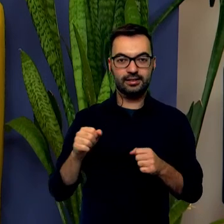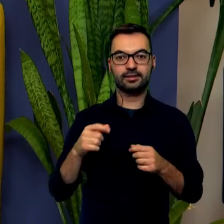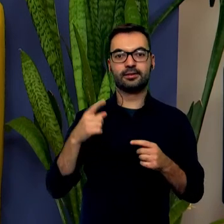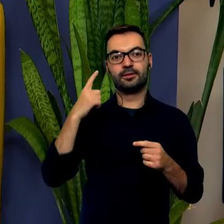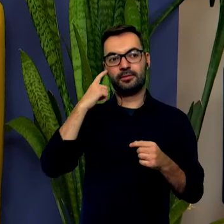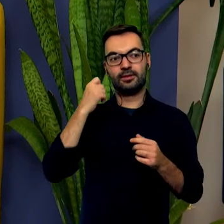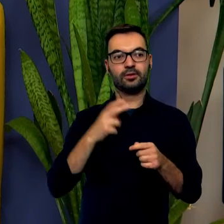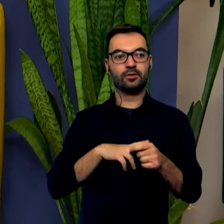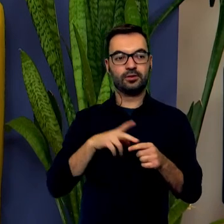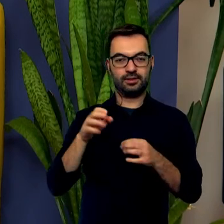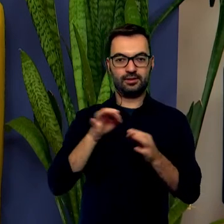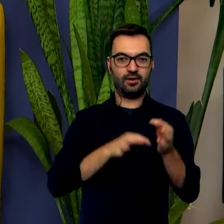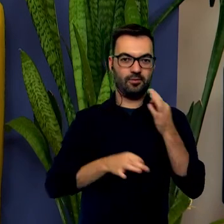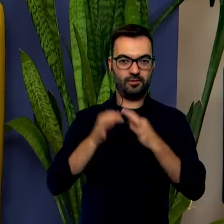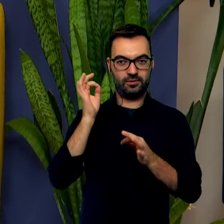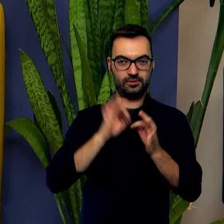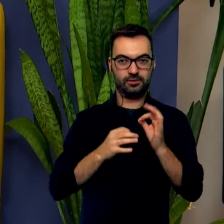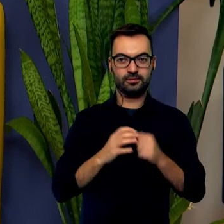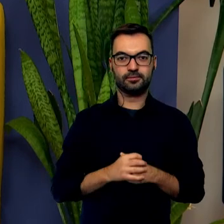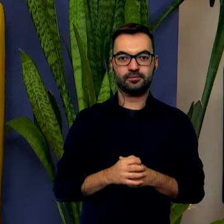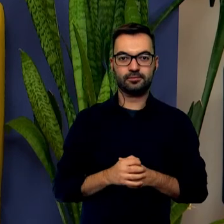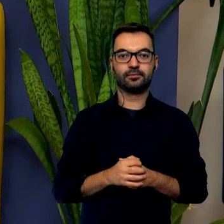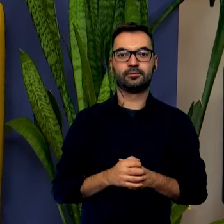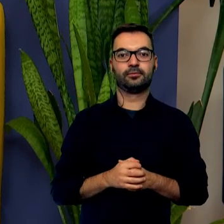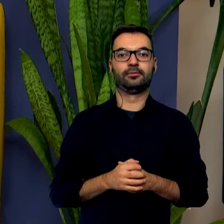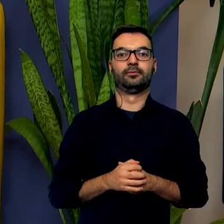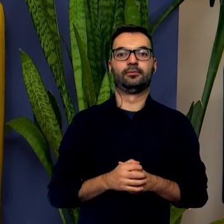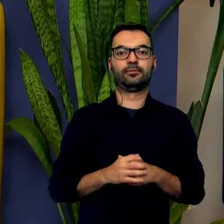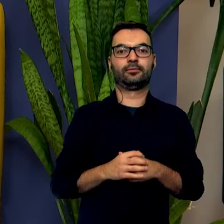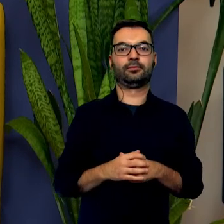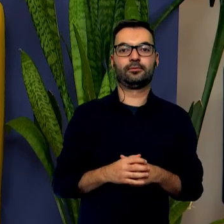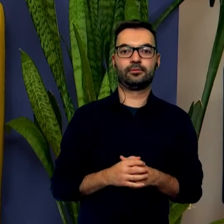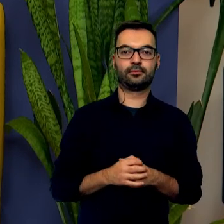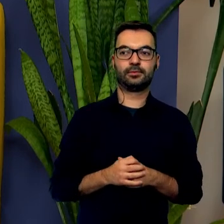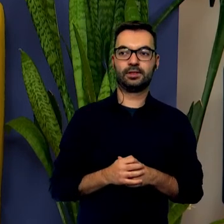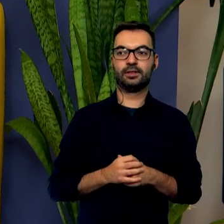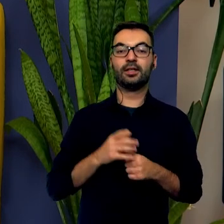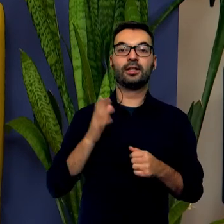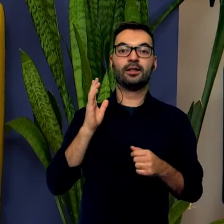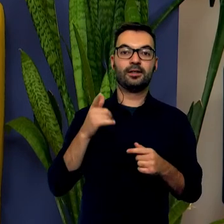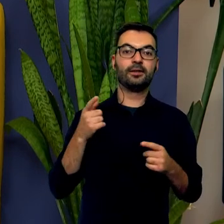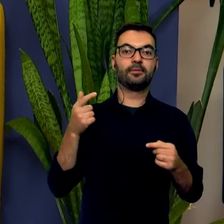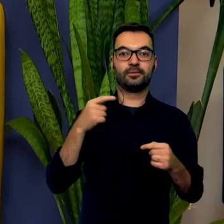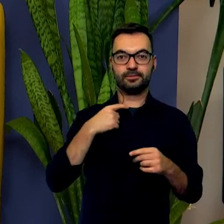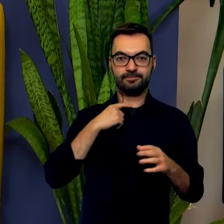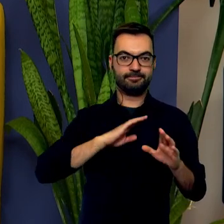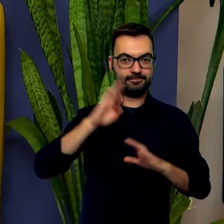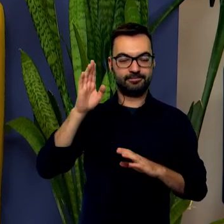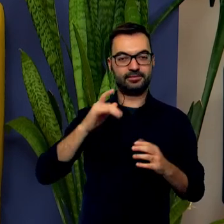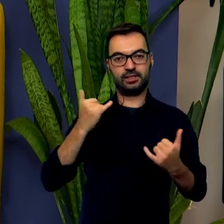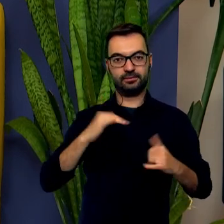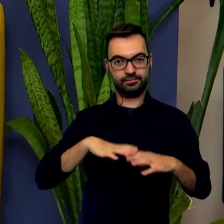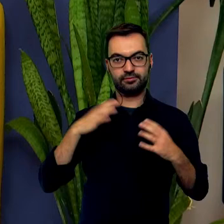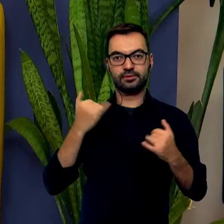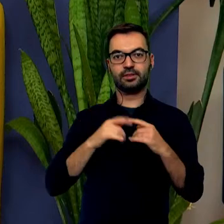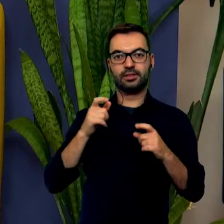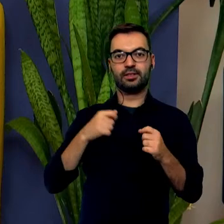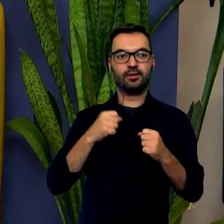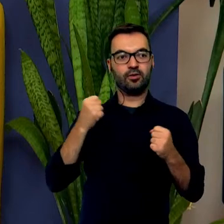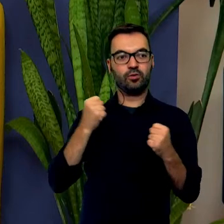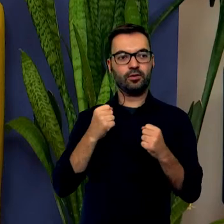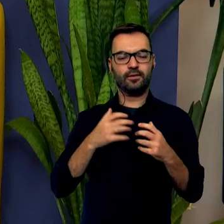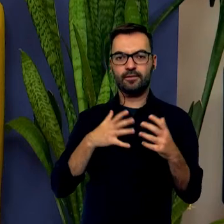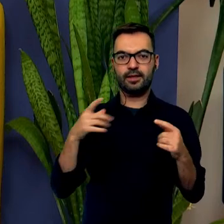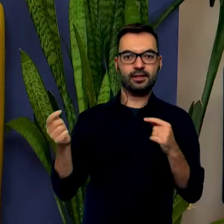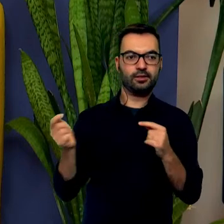ta historia, o której tutaj też bardzo dokładnie opowiadasz, no pojawiła się, zabrałeś głos w momencie, kiedy się zaczęła ta bardzo